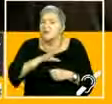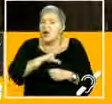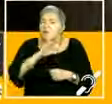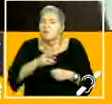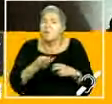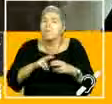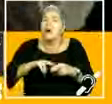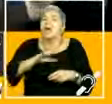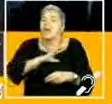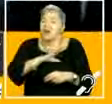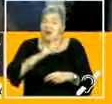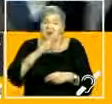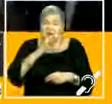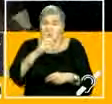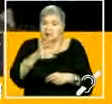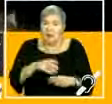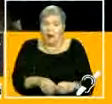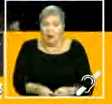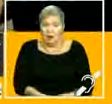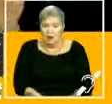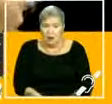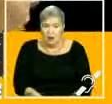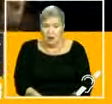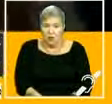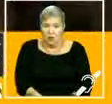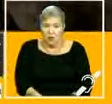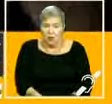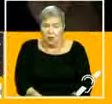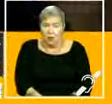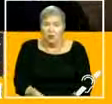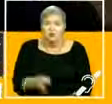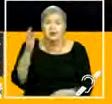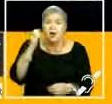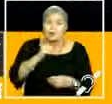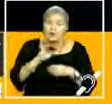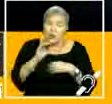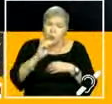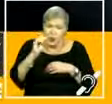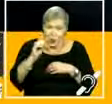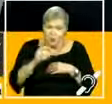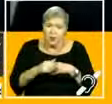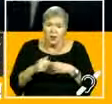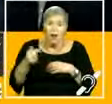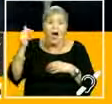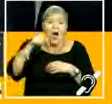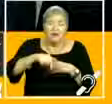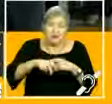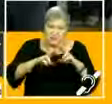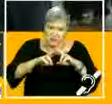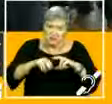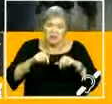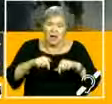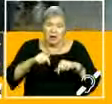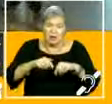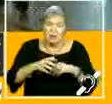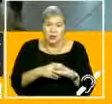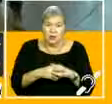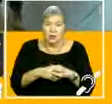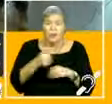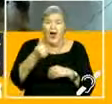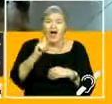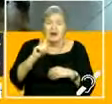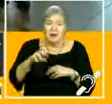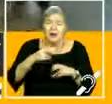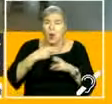mult. Copilul meu cel mare, Gai, și copilul meu cel mic au venit aici să stau cu noi câteva zile. Adnan este